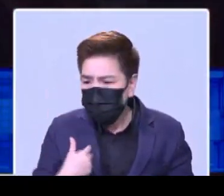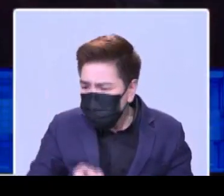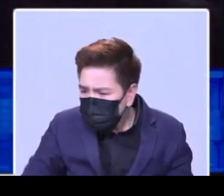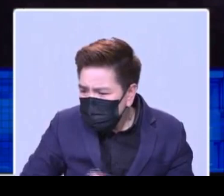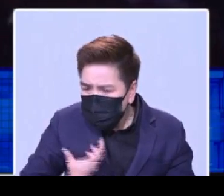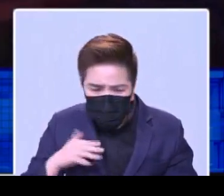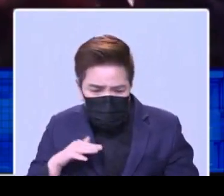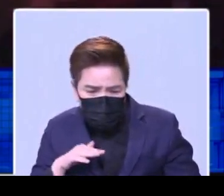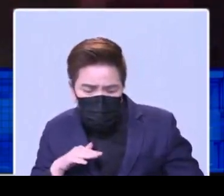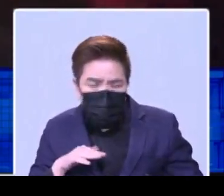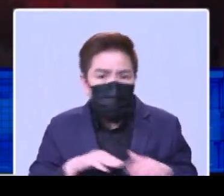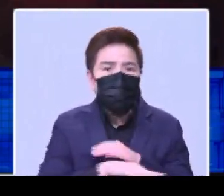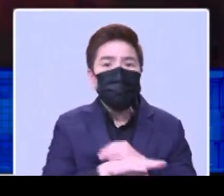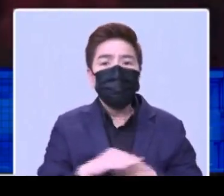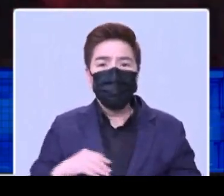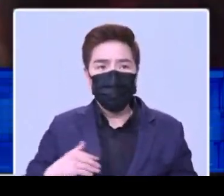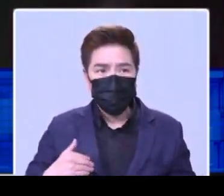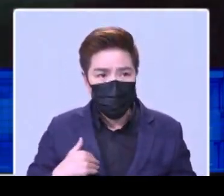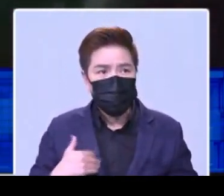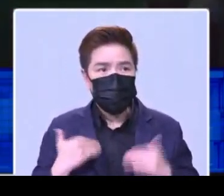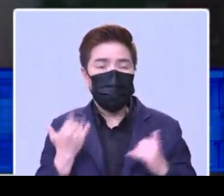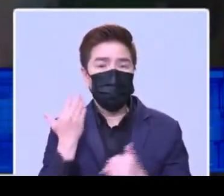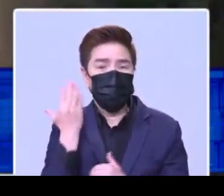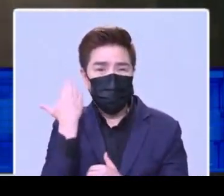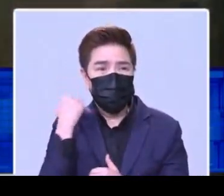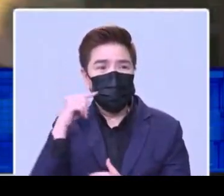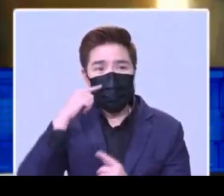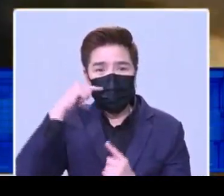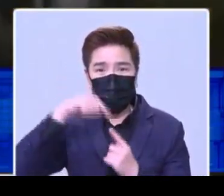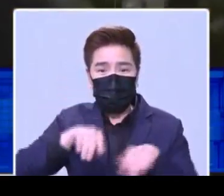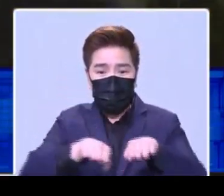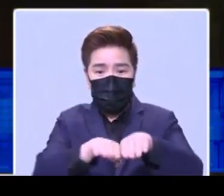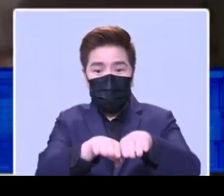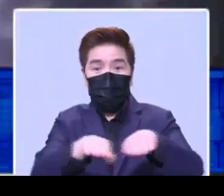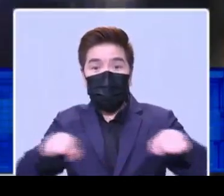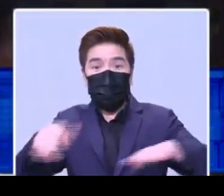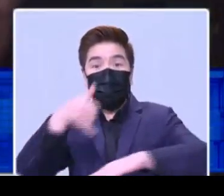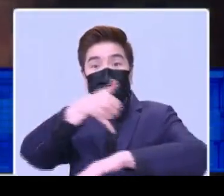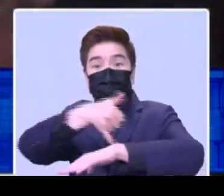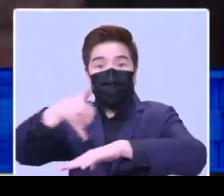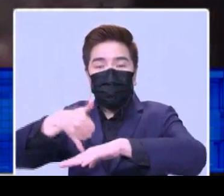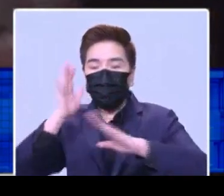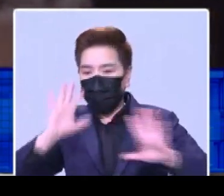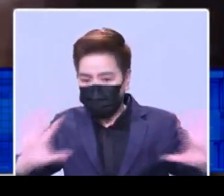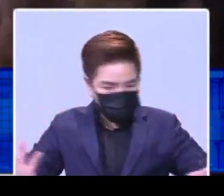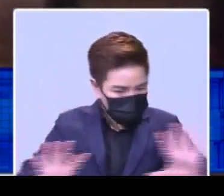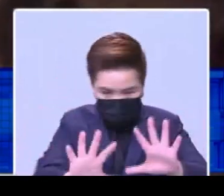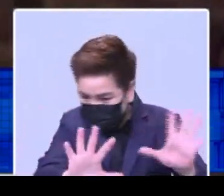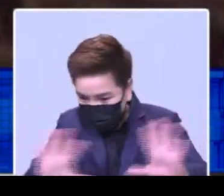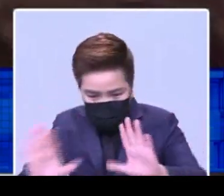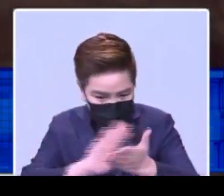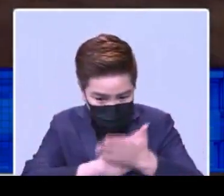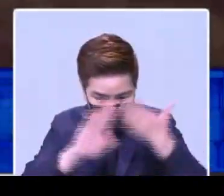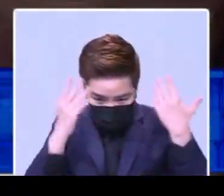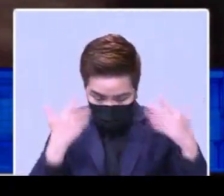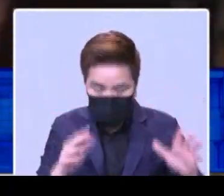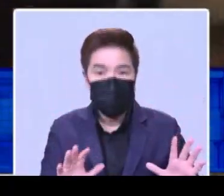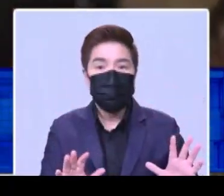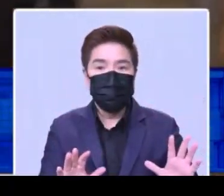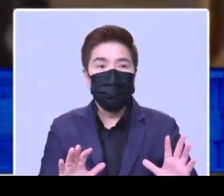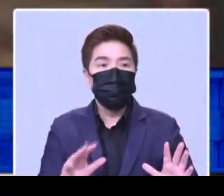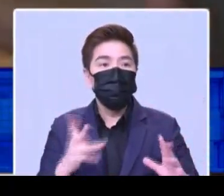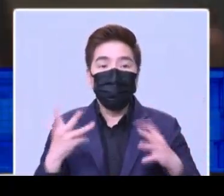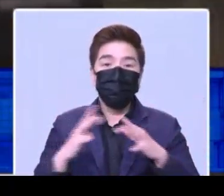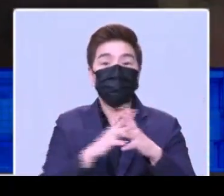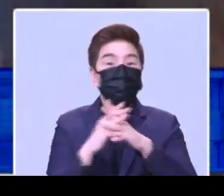ใจวิ่งหนีแตกกระเจิงแล้วก่อนหน้านี้มันคือตรงหน้าเวทีพอเจ้าหน้าที่เข้าไประงับเหตุปรากฏว่าก